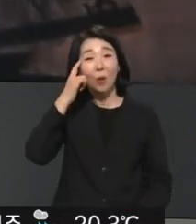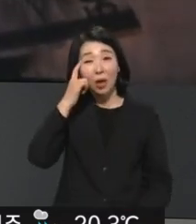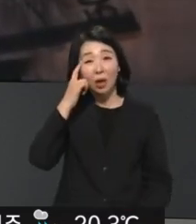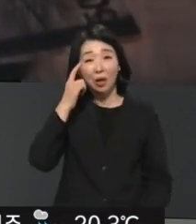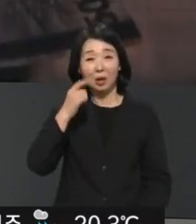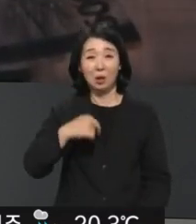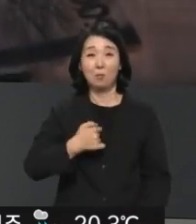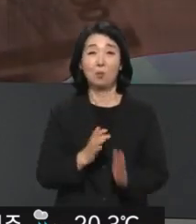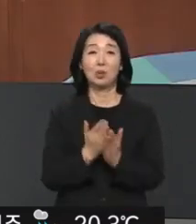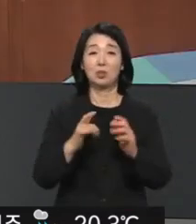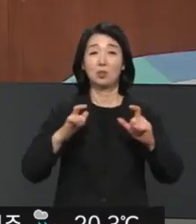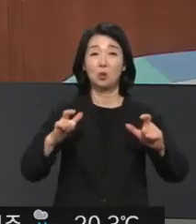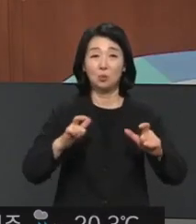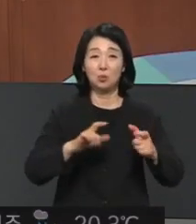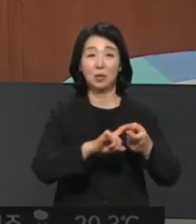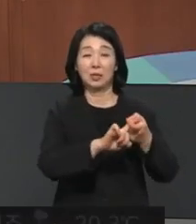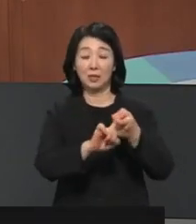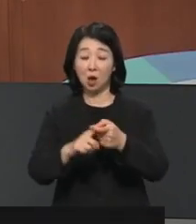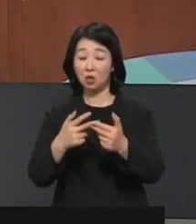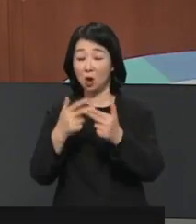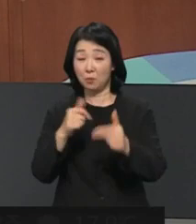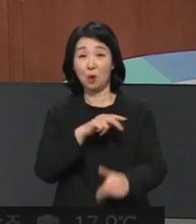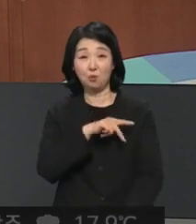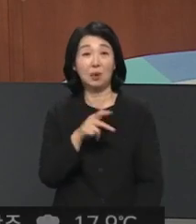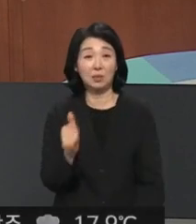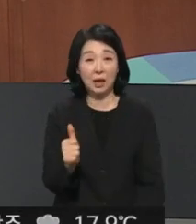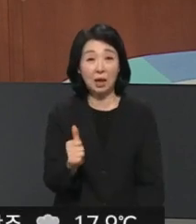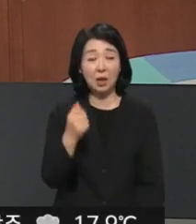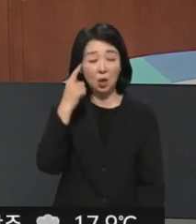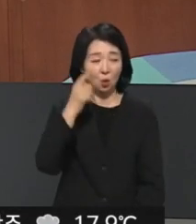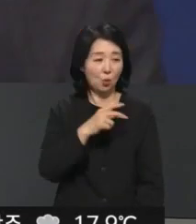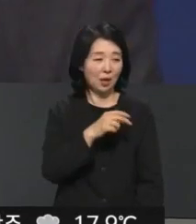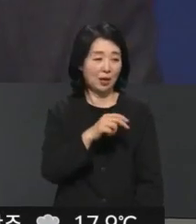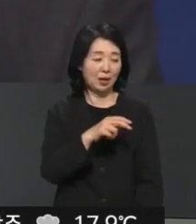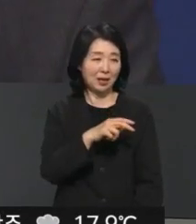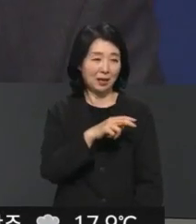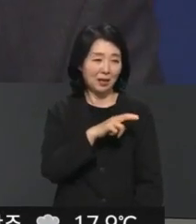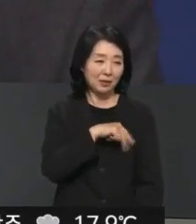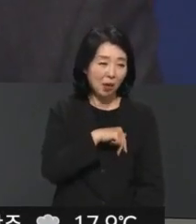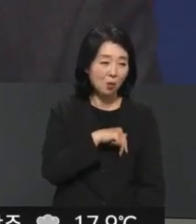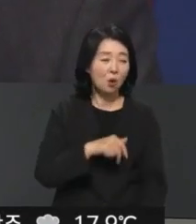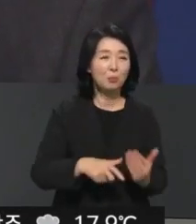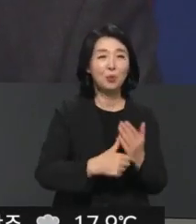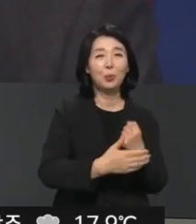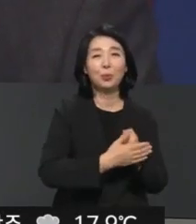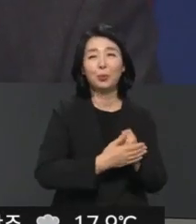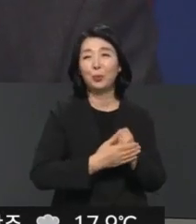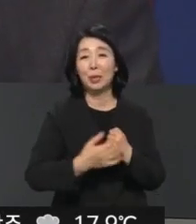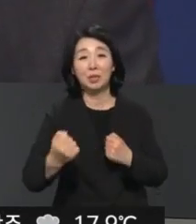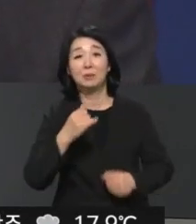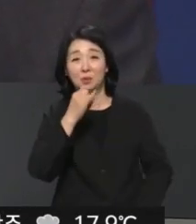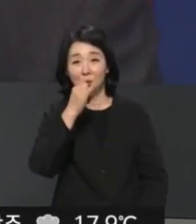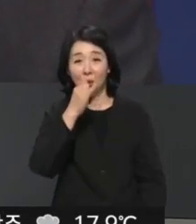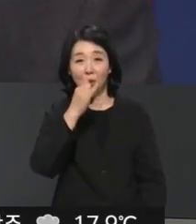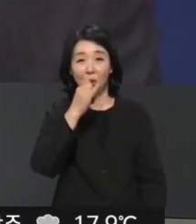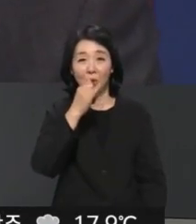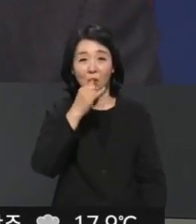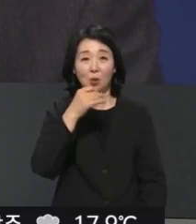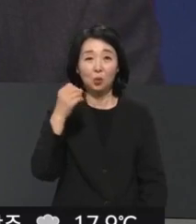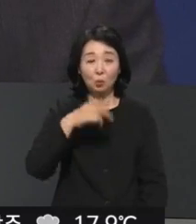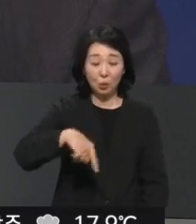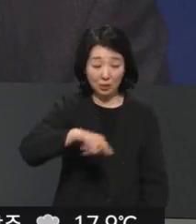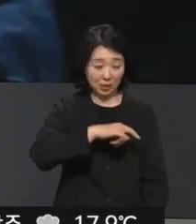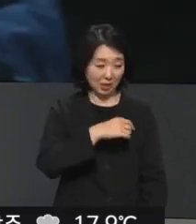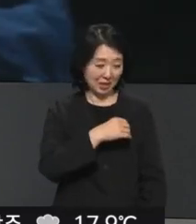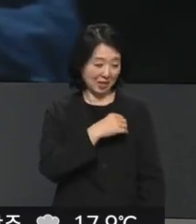당원협의회 위원장을 맡고 있기 때문입니다. 다시 말해 이 당원들의 표를 끌어올 수 있는 동원력을 가진 셈이죠. 그리고 이들은